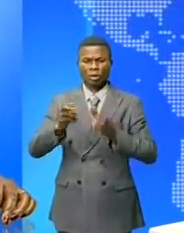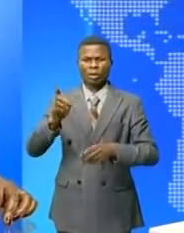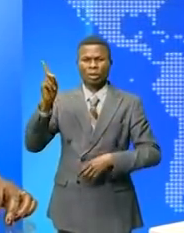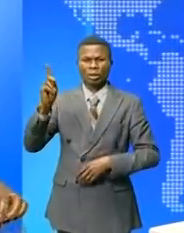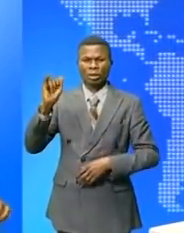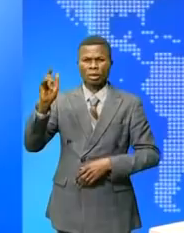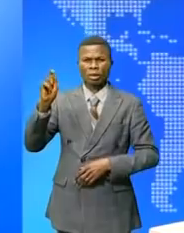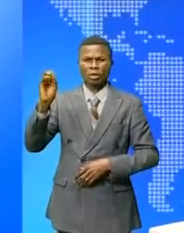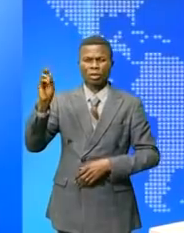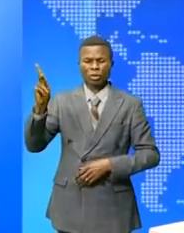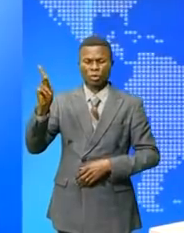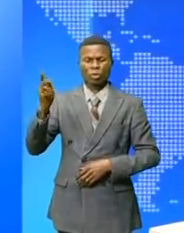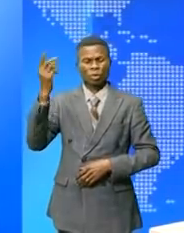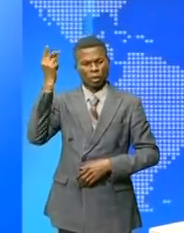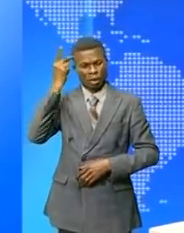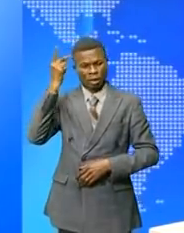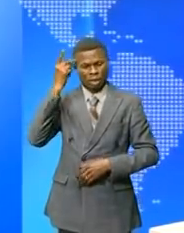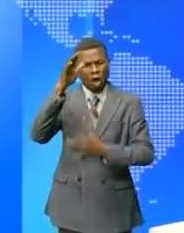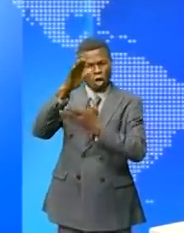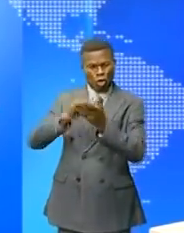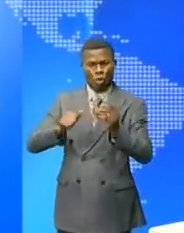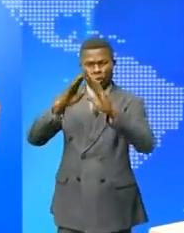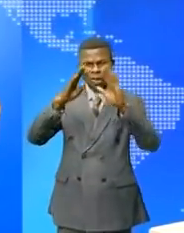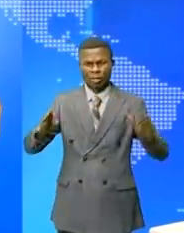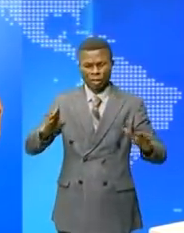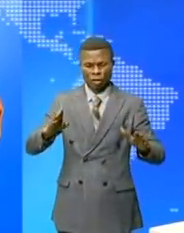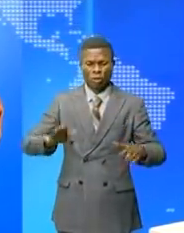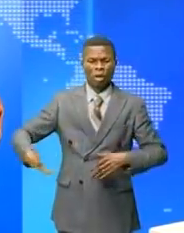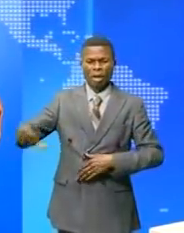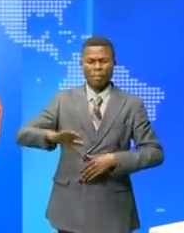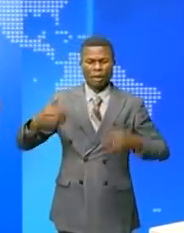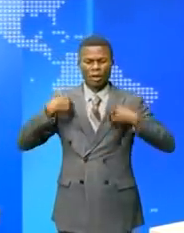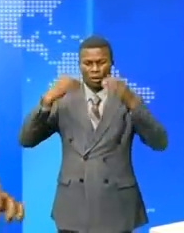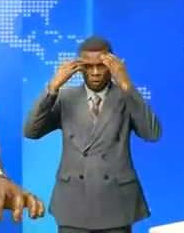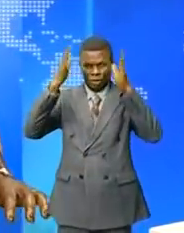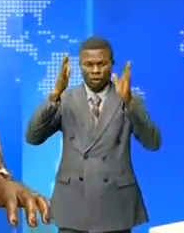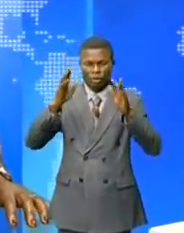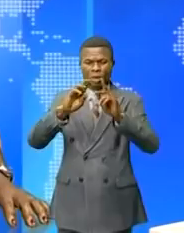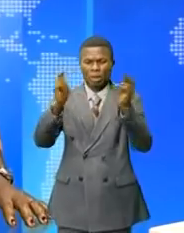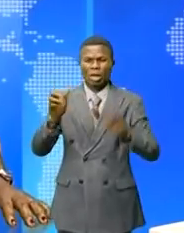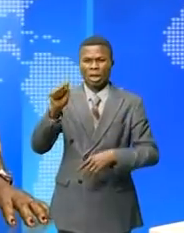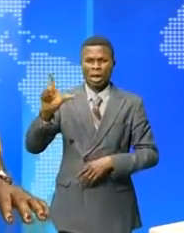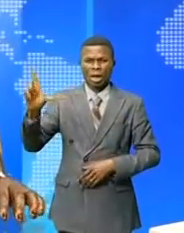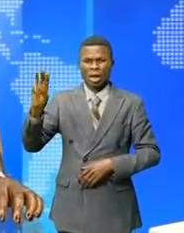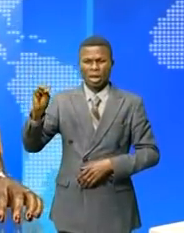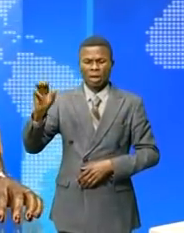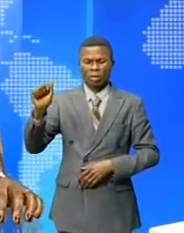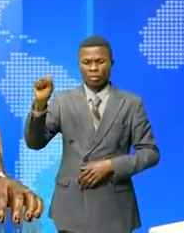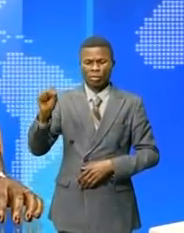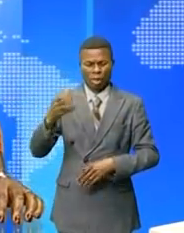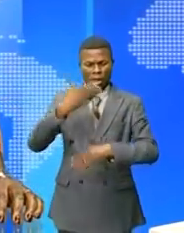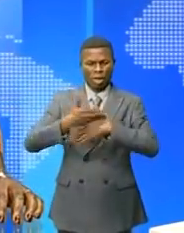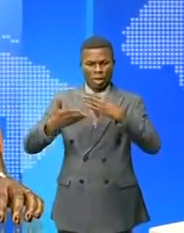kinshasa un modèle de logements calqué sur celui de l'egypte la cité al massa encore en construction